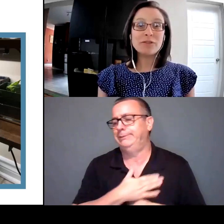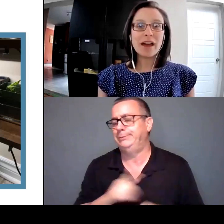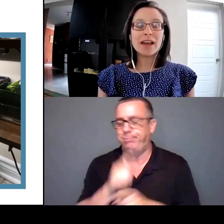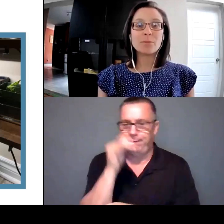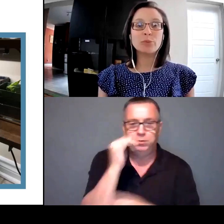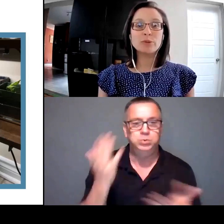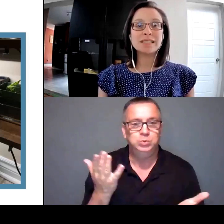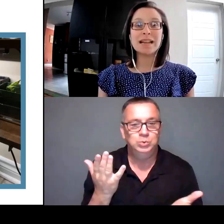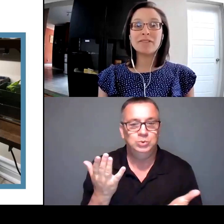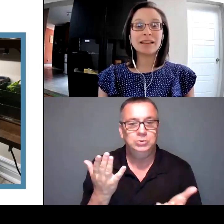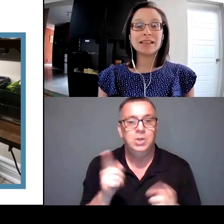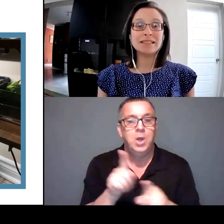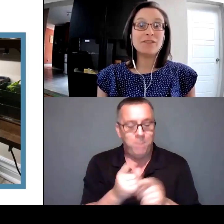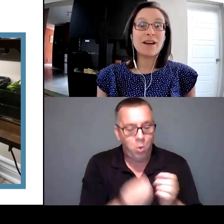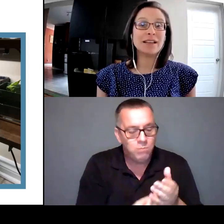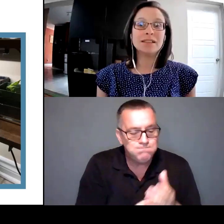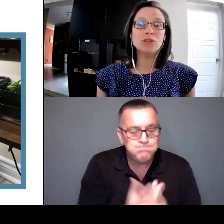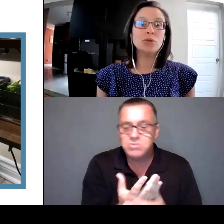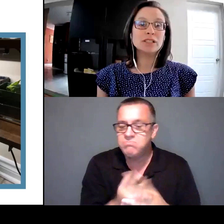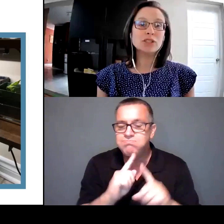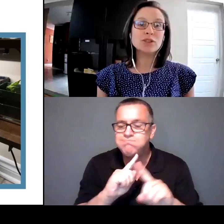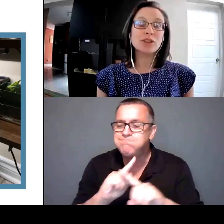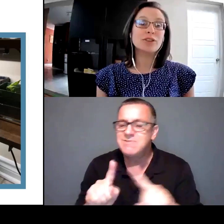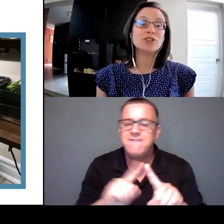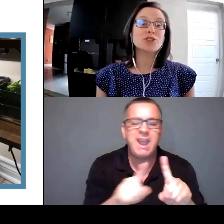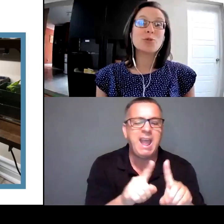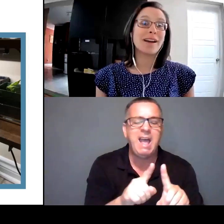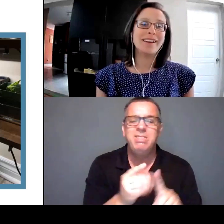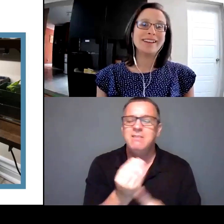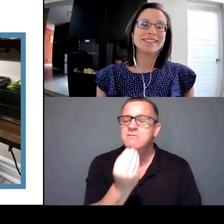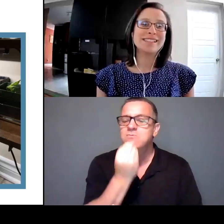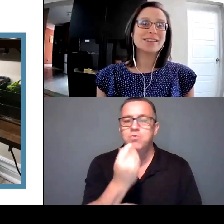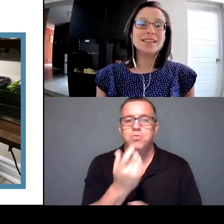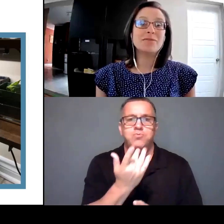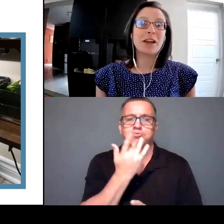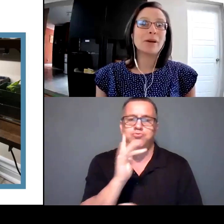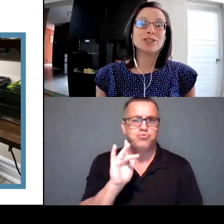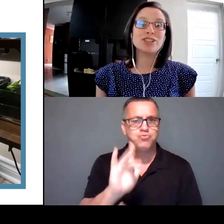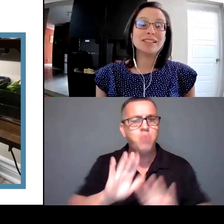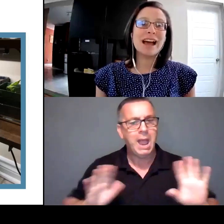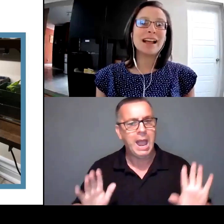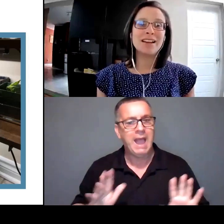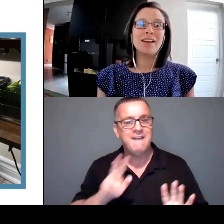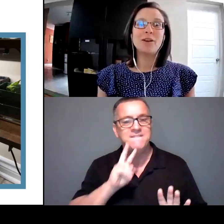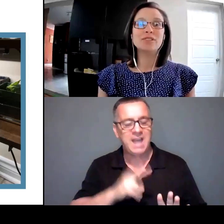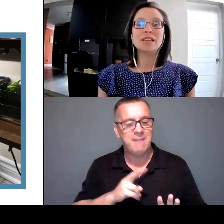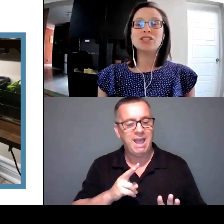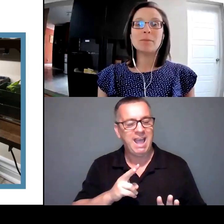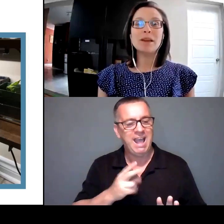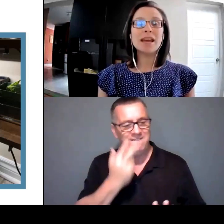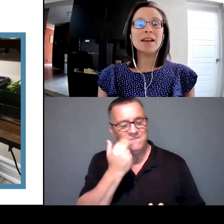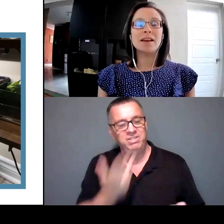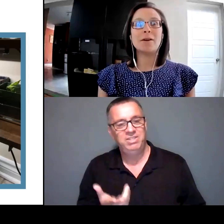pouvez faire pousser les variétés de nourriture de votre choix. C'est ça qui est vraiment génial. Vous